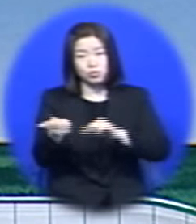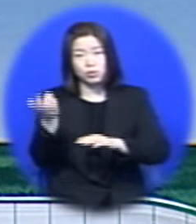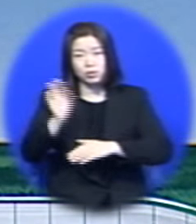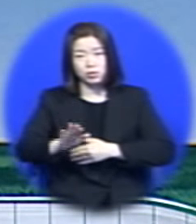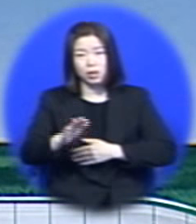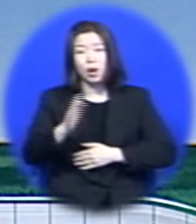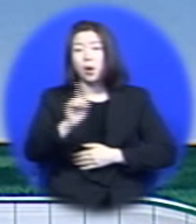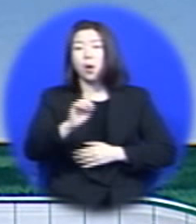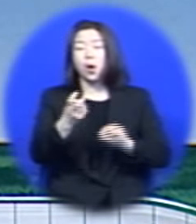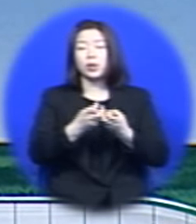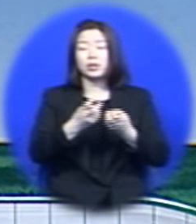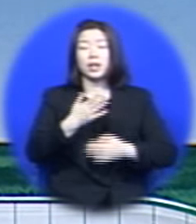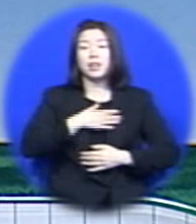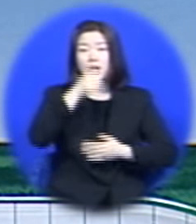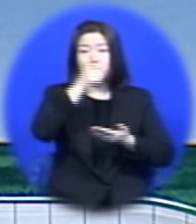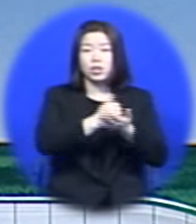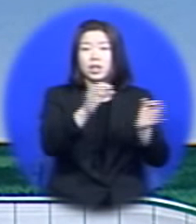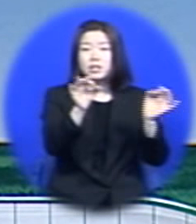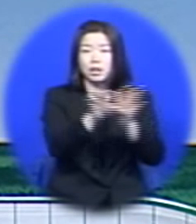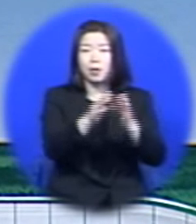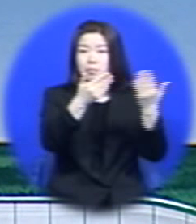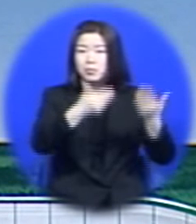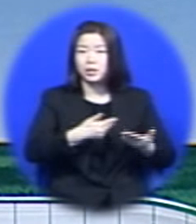믿어집니까? 성령께서 하신 거예요.